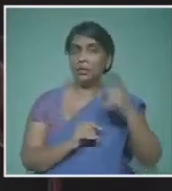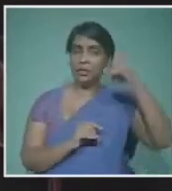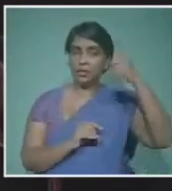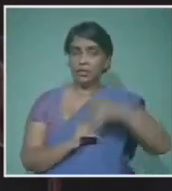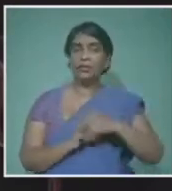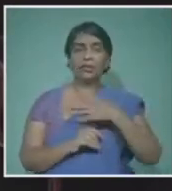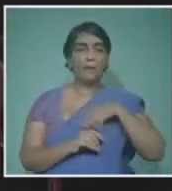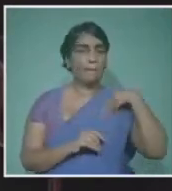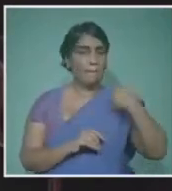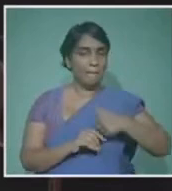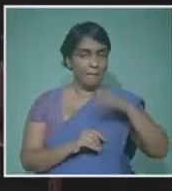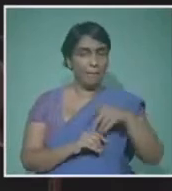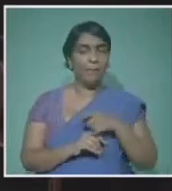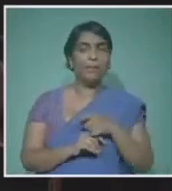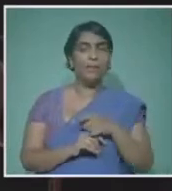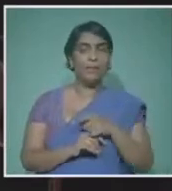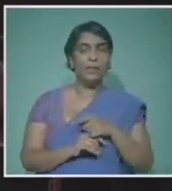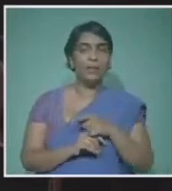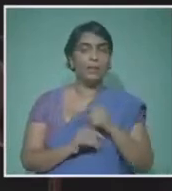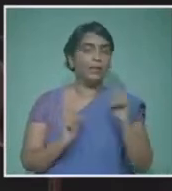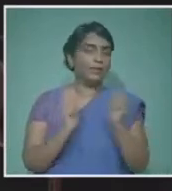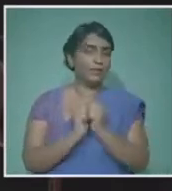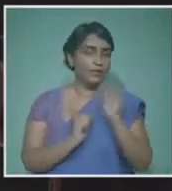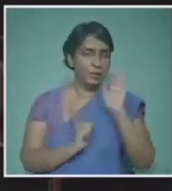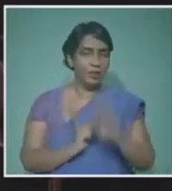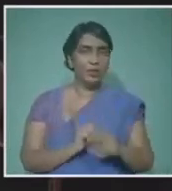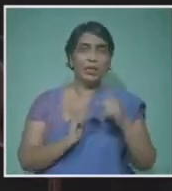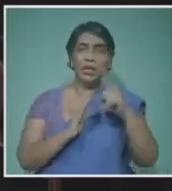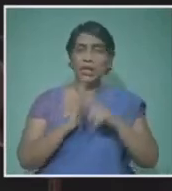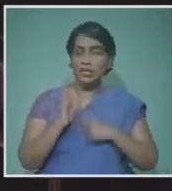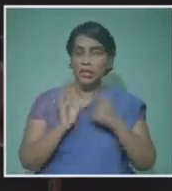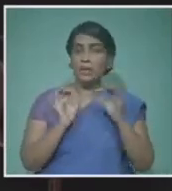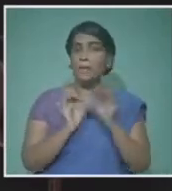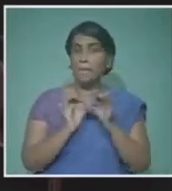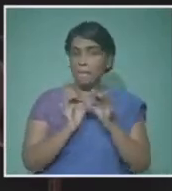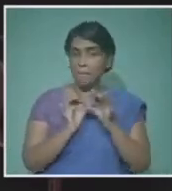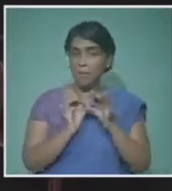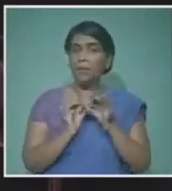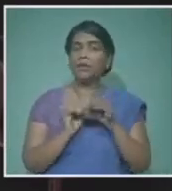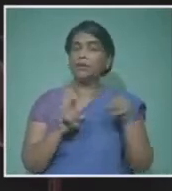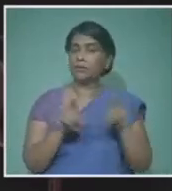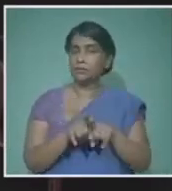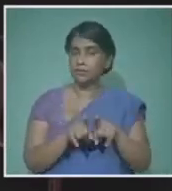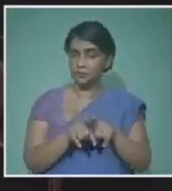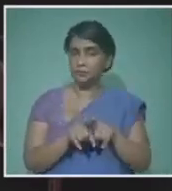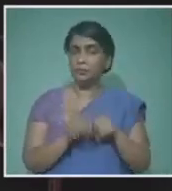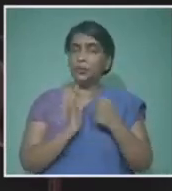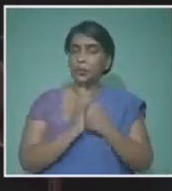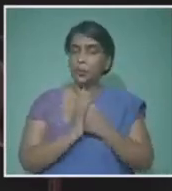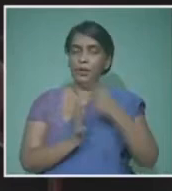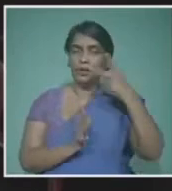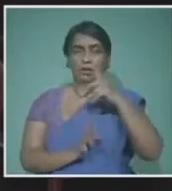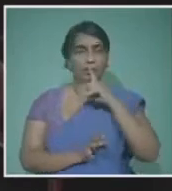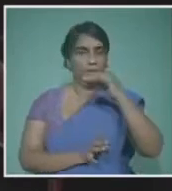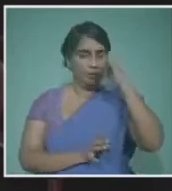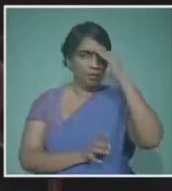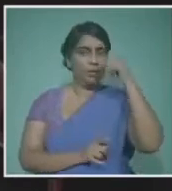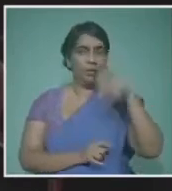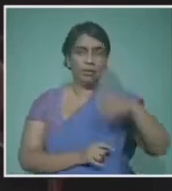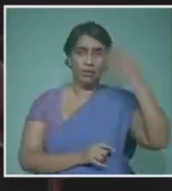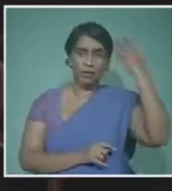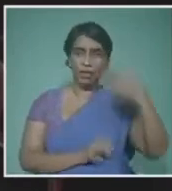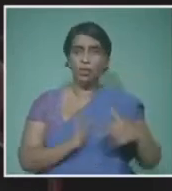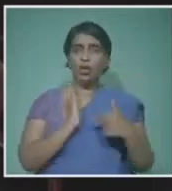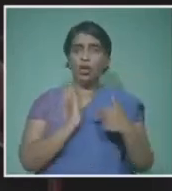නියෝජ්‍ය සොලිසිටර් ජෙනරාල් හැටියට කටයුතු කරන ජනක බණ්ඩාර ඒ වගේම ගරු නියෝජ්‍ය කතානායකතුමනි දැන්ට අභව ප්‍රාප්ත